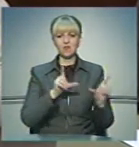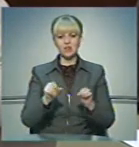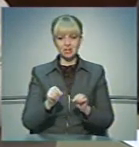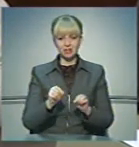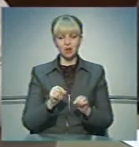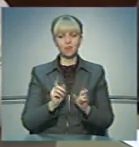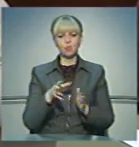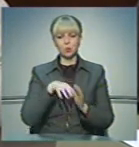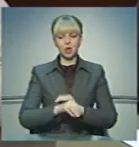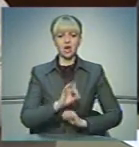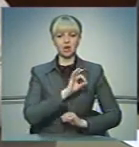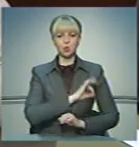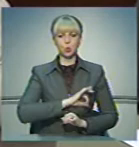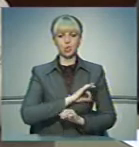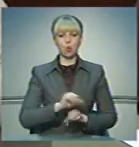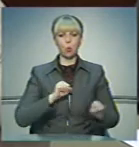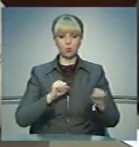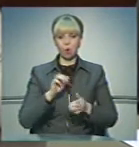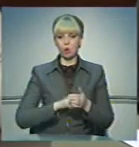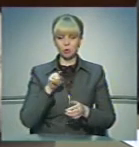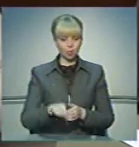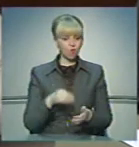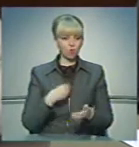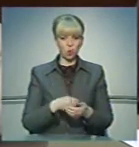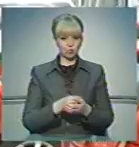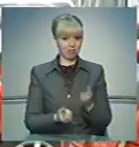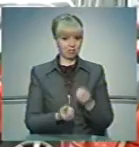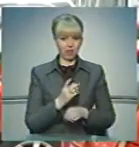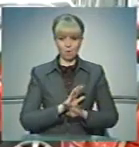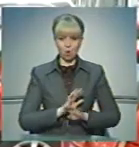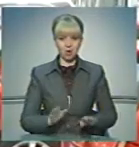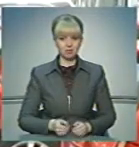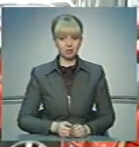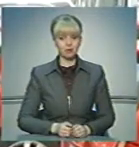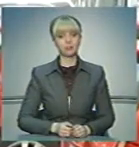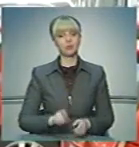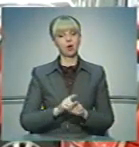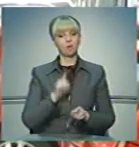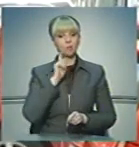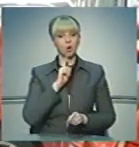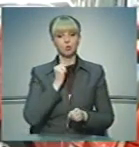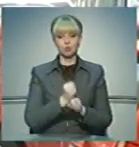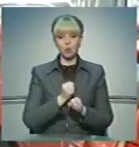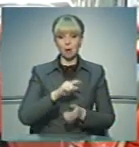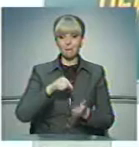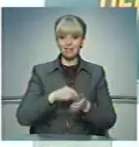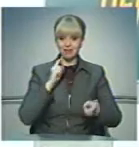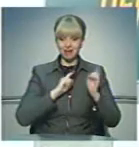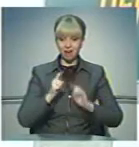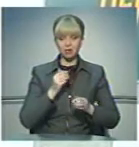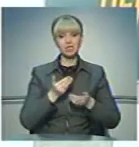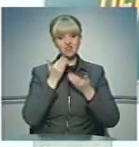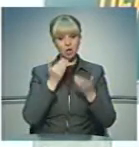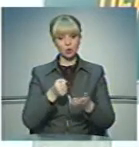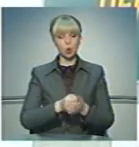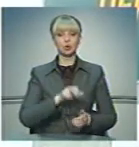включаючи юридичне управління, від того кошти не появляться. А от що поки що зробили в міській раді, то це